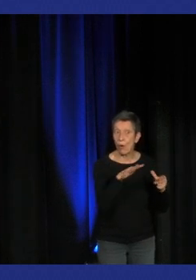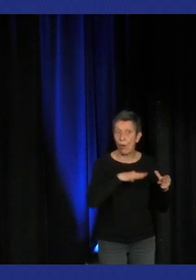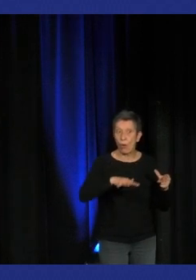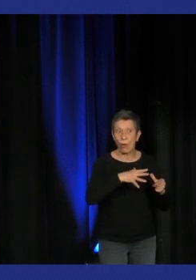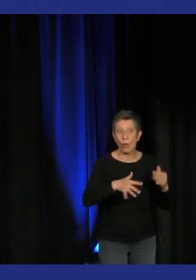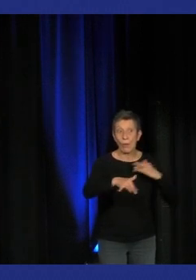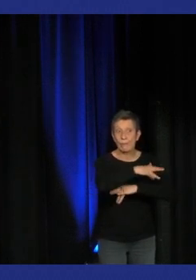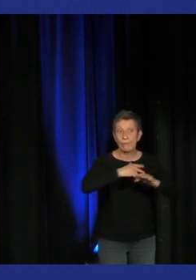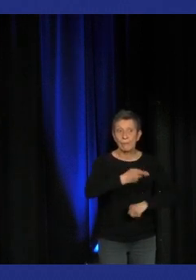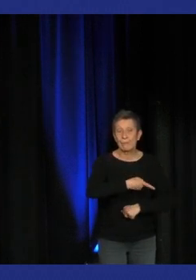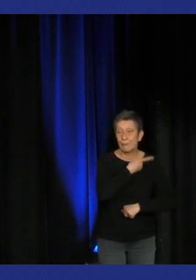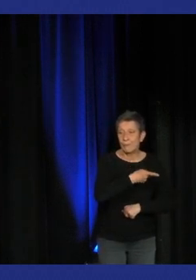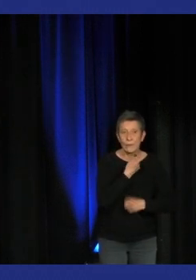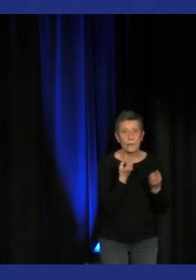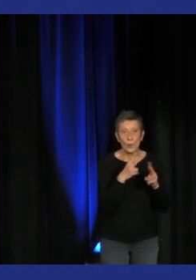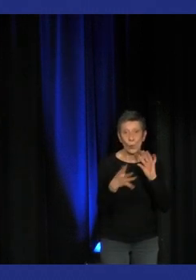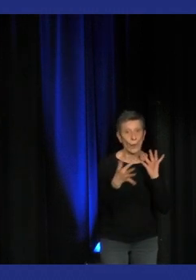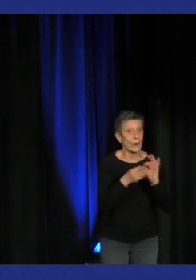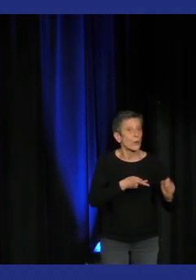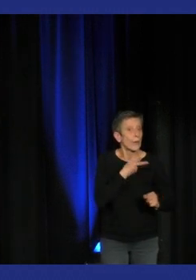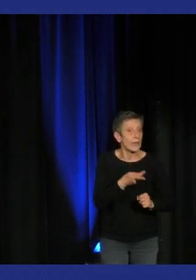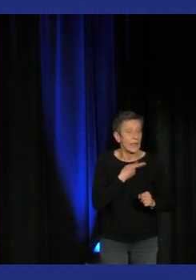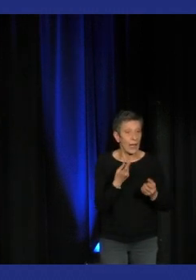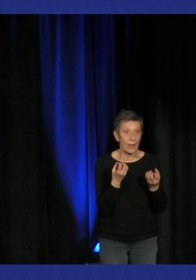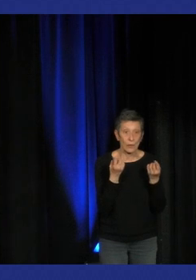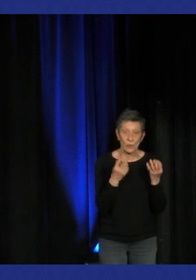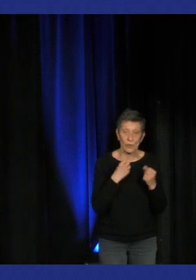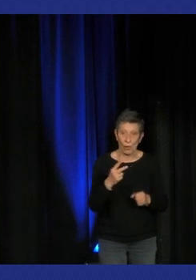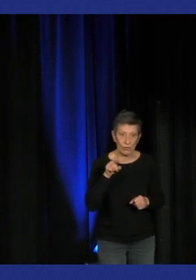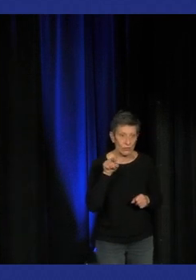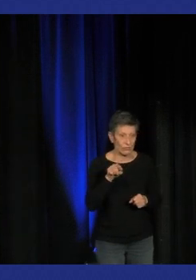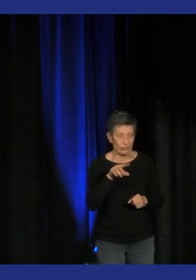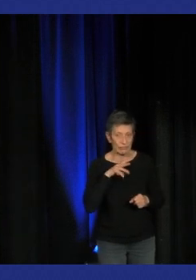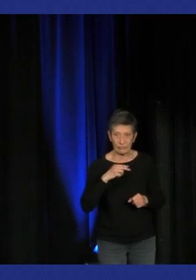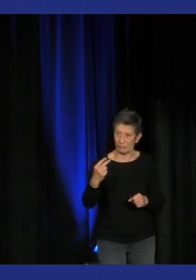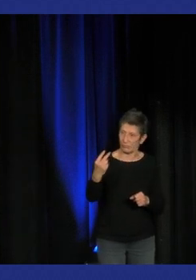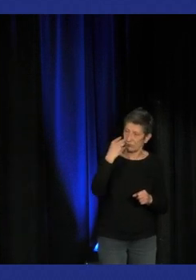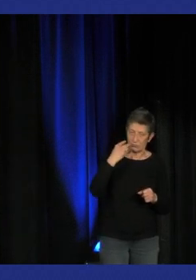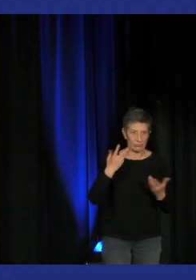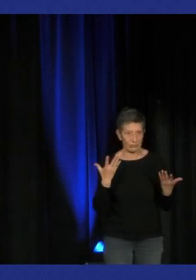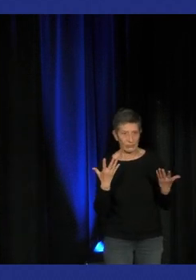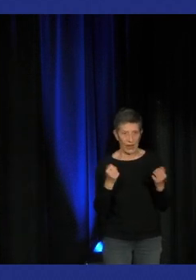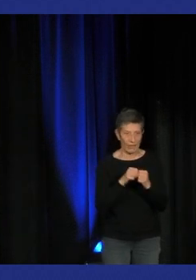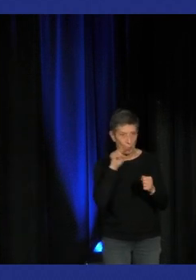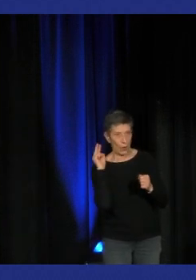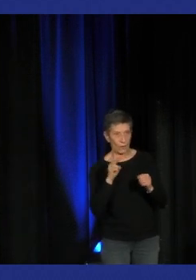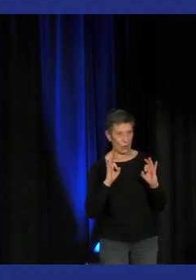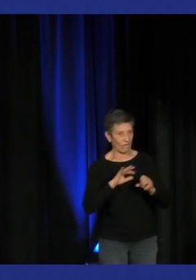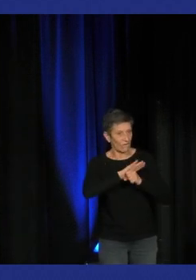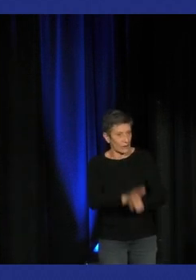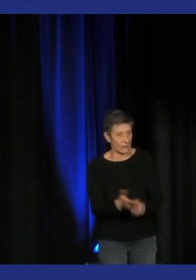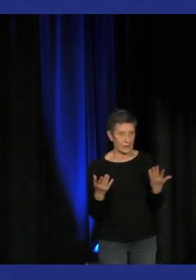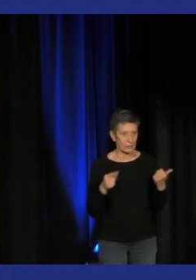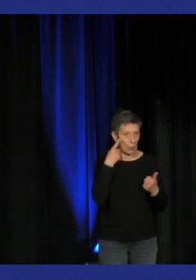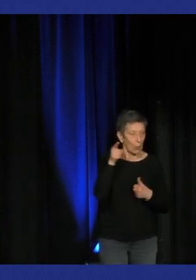enfin dans les relations médicales, on est confronté à une vision très validiste des corps et des esprits qui doivent rentrer dans des